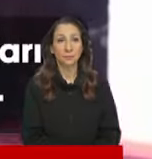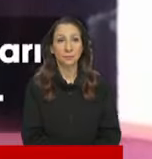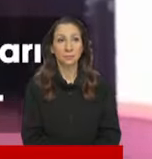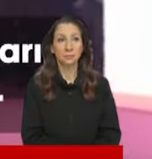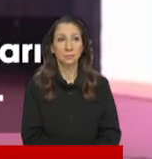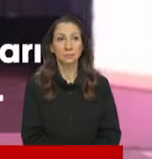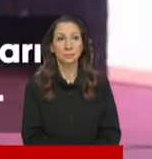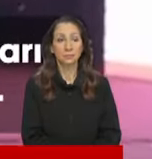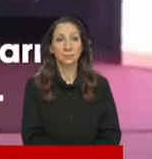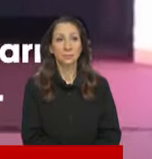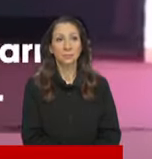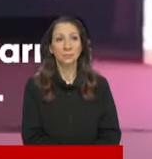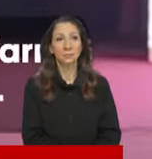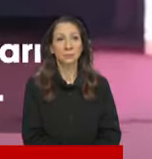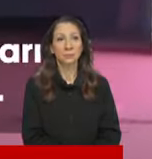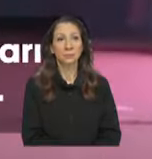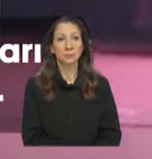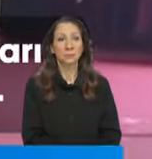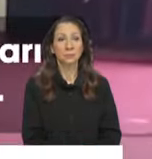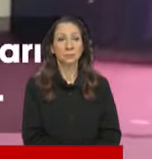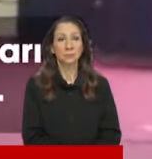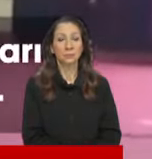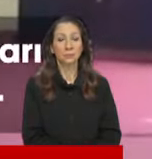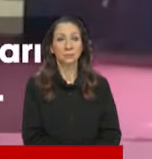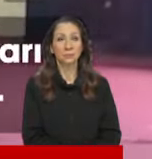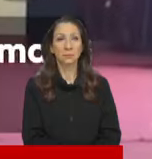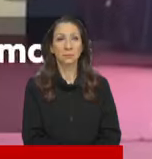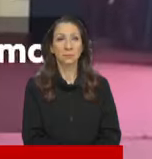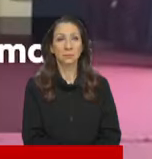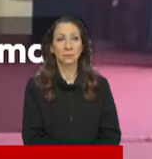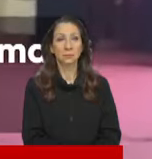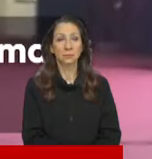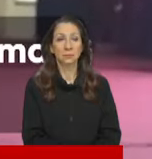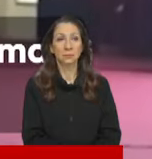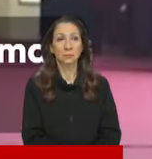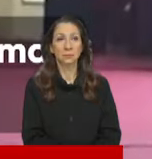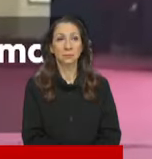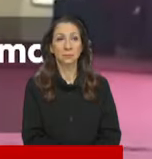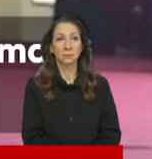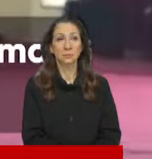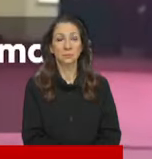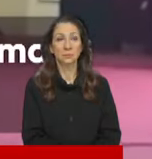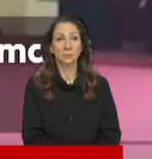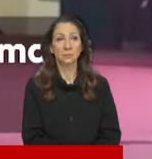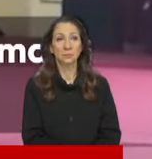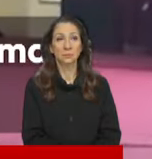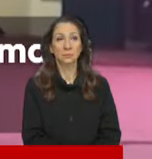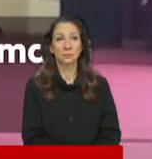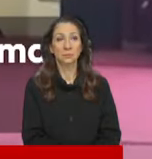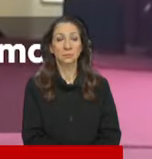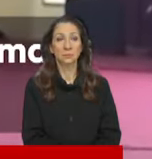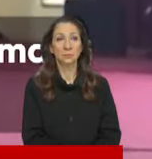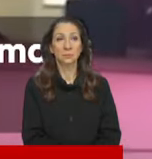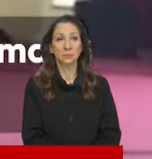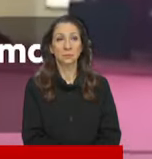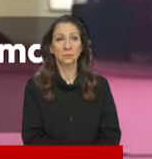kadar tavırları değmez günü önümüze hani kurt kışı